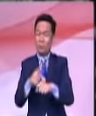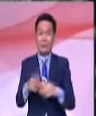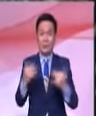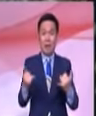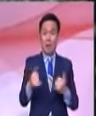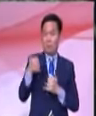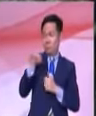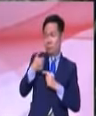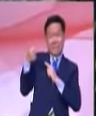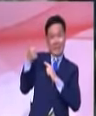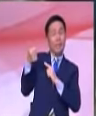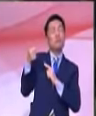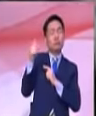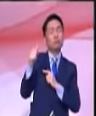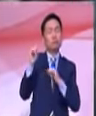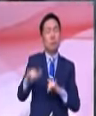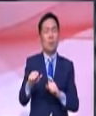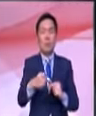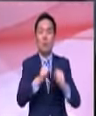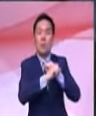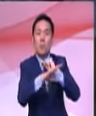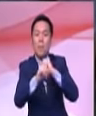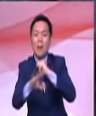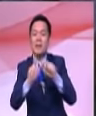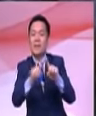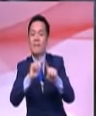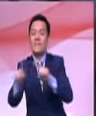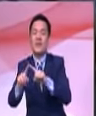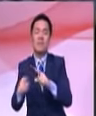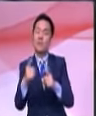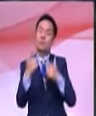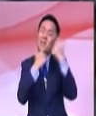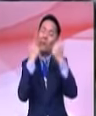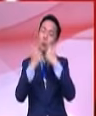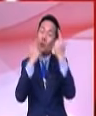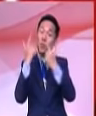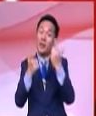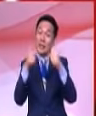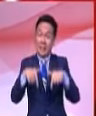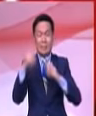peranan MOTEC membantu mempromosikan produk-produk pelancongan negara.